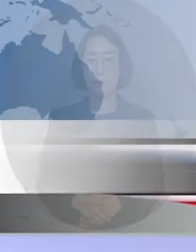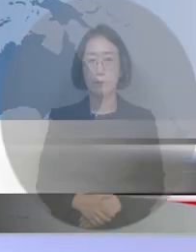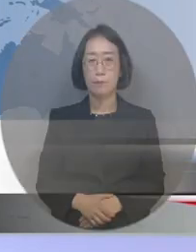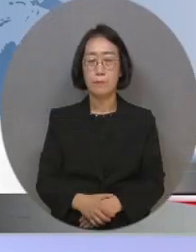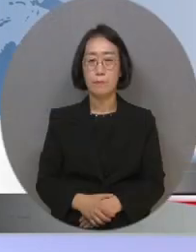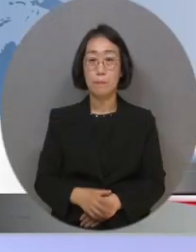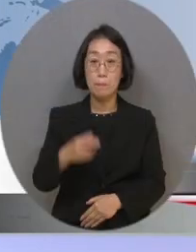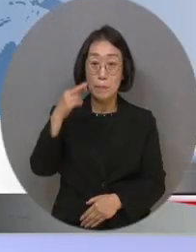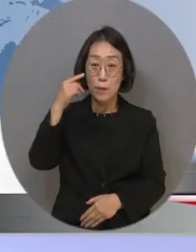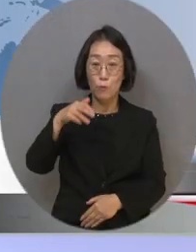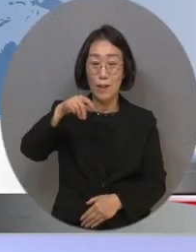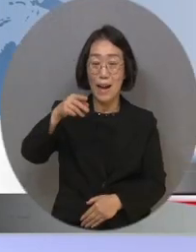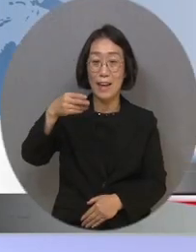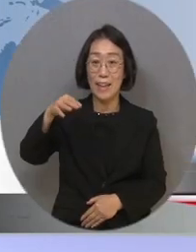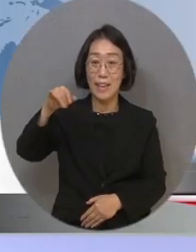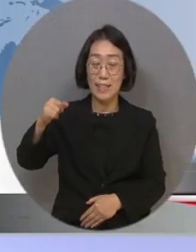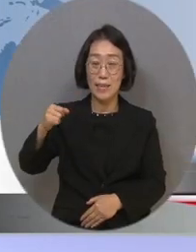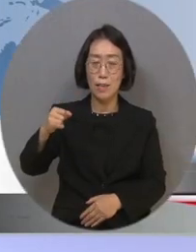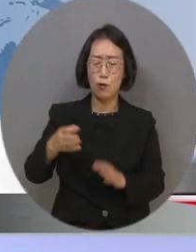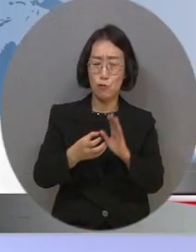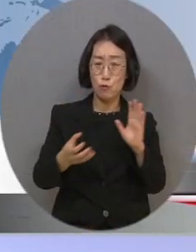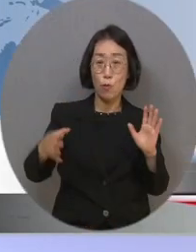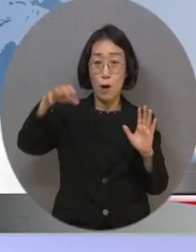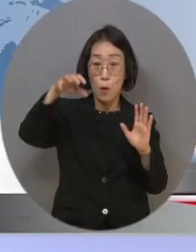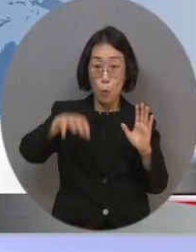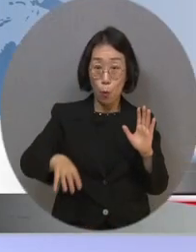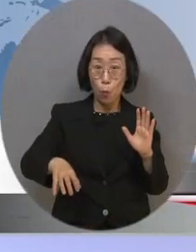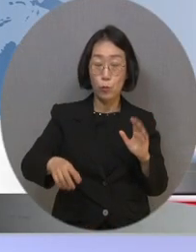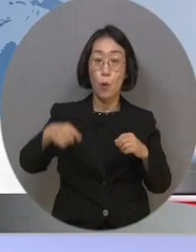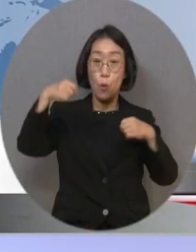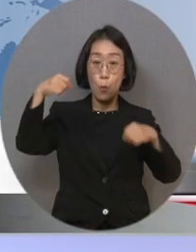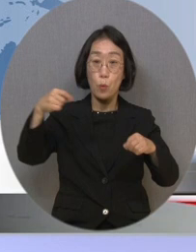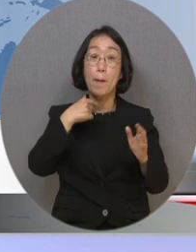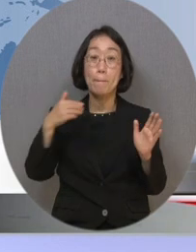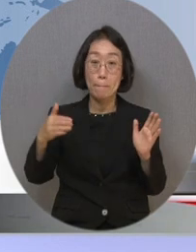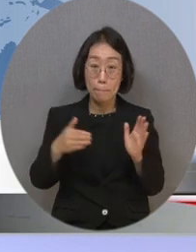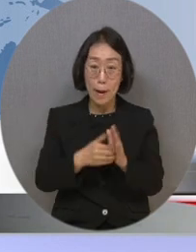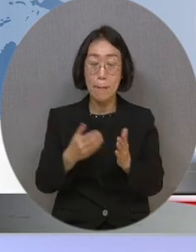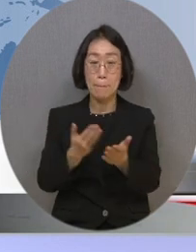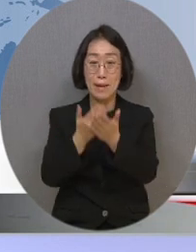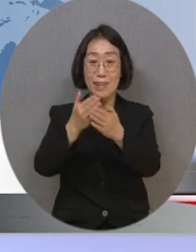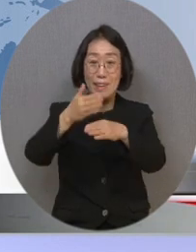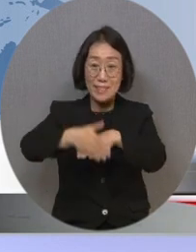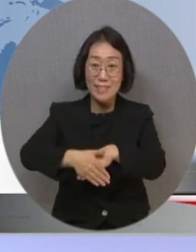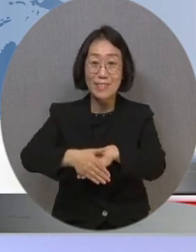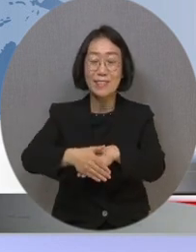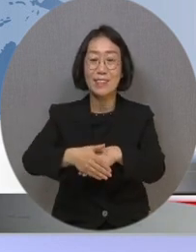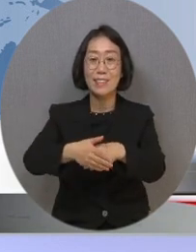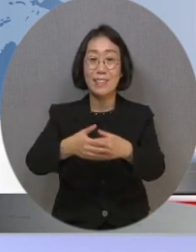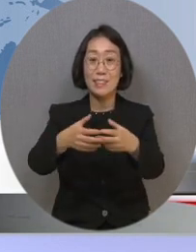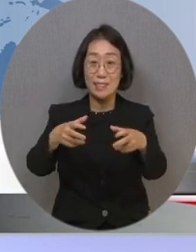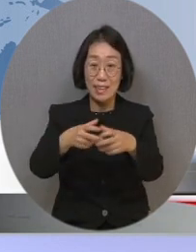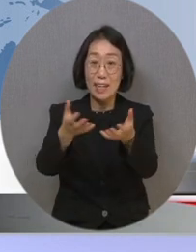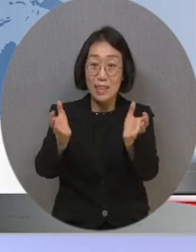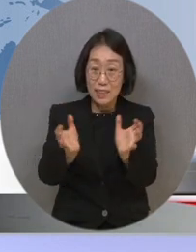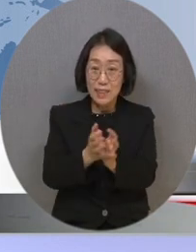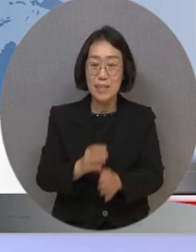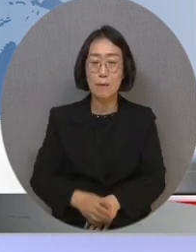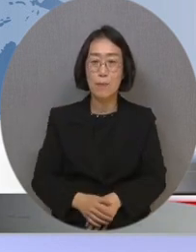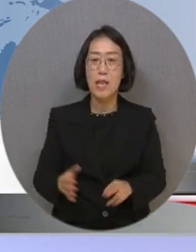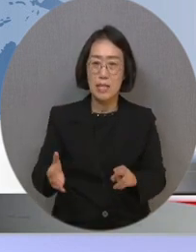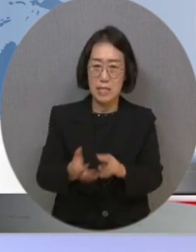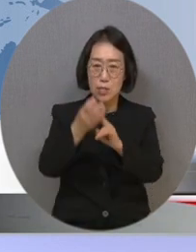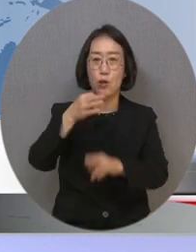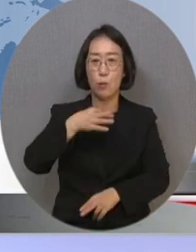뉴욕 카네기홀에 설 만큼 세계적인 관심을 모으고 있는 발달장애인 성악가 앙상블, 미라클 보이스